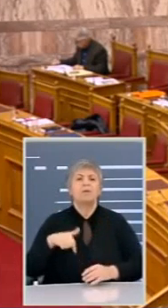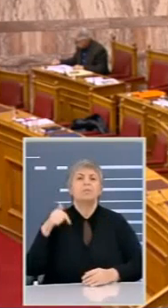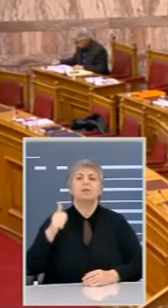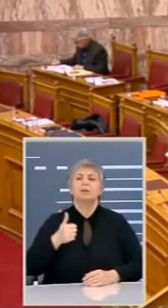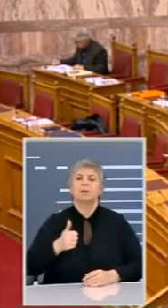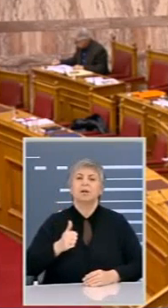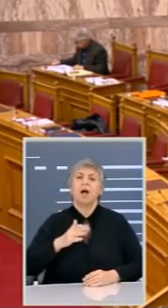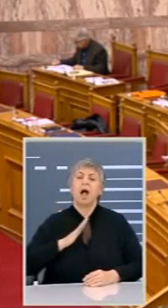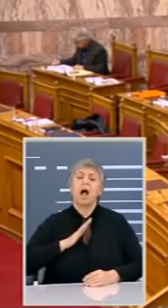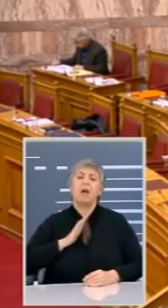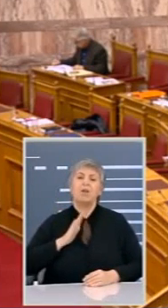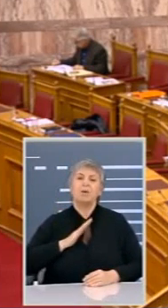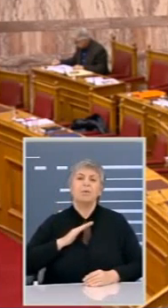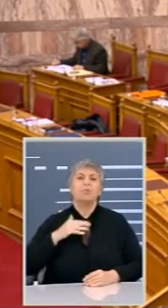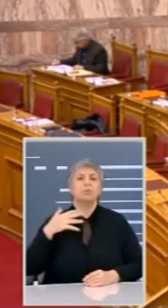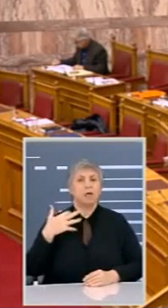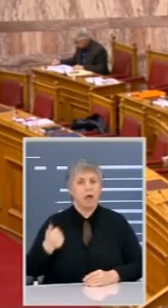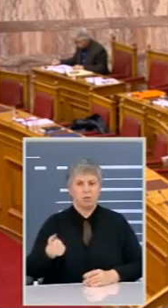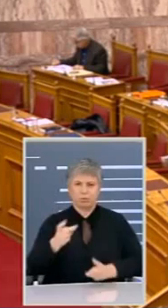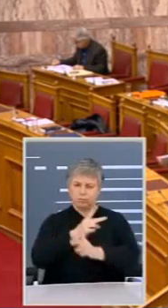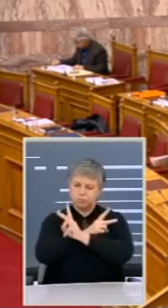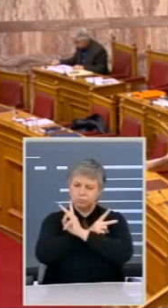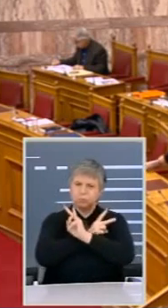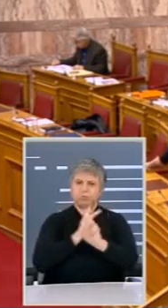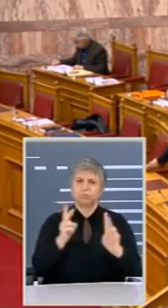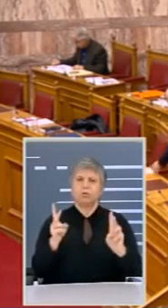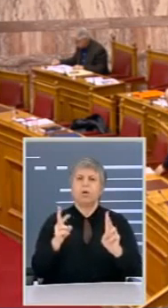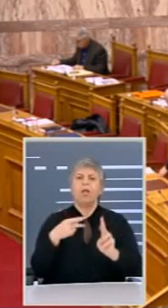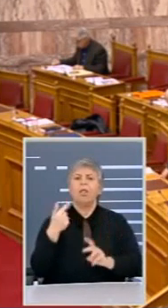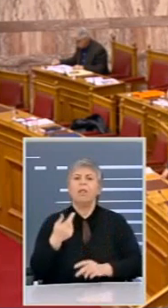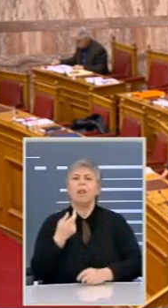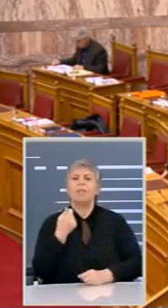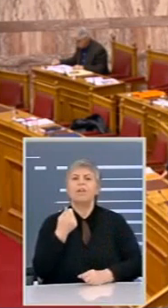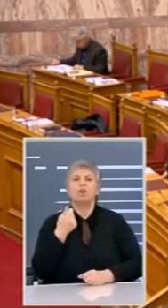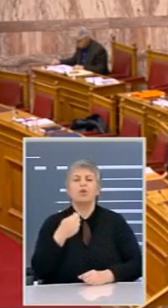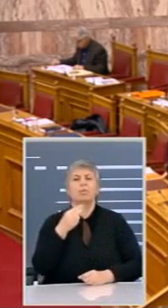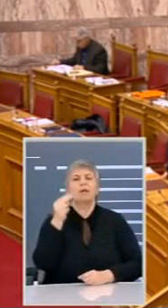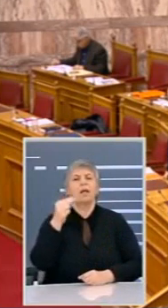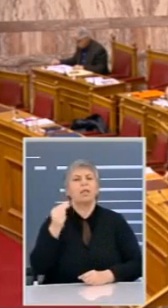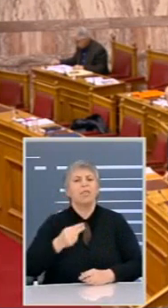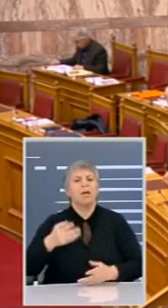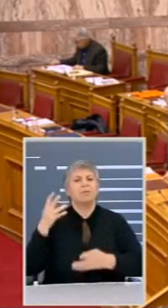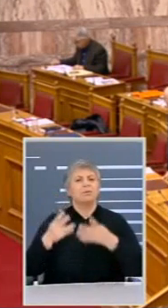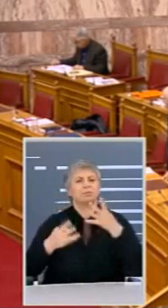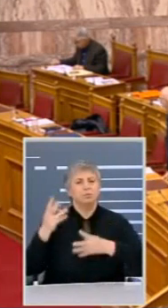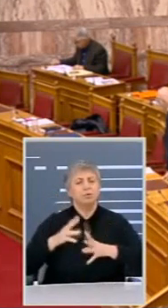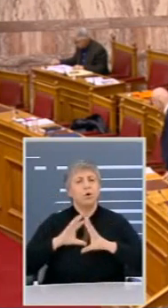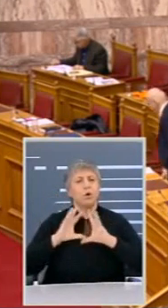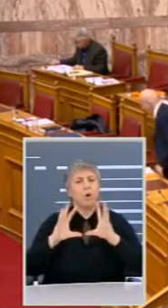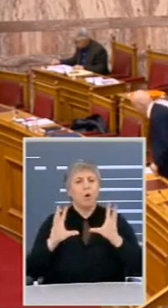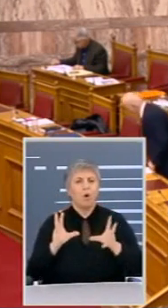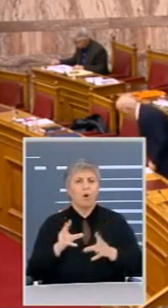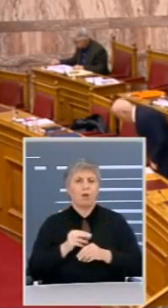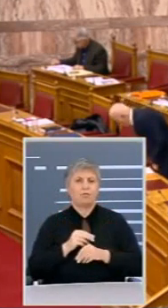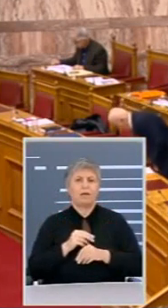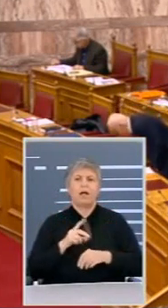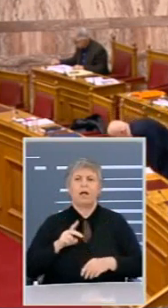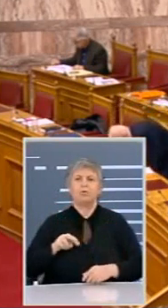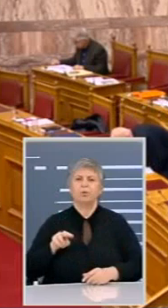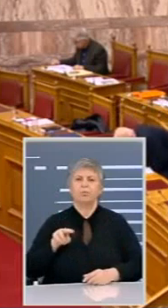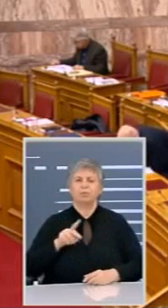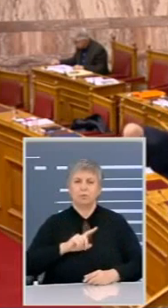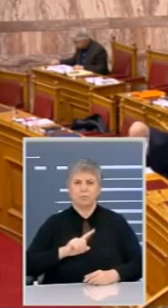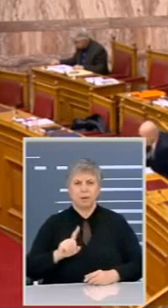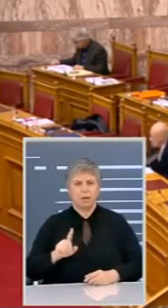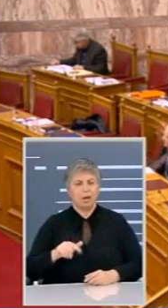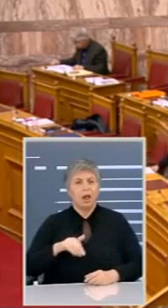που λειτουργούν σε καθεστώς πλήρους διαφάνειας των οικονομικών τους, όπως και τα μεταξύ τους διασυνδέσεων. Όμως δεν συμβαίνει